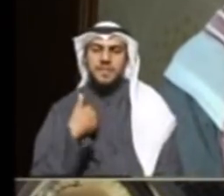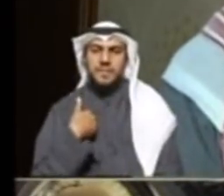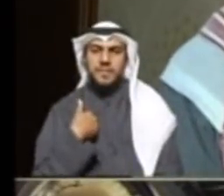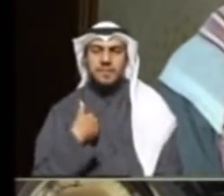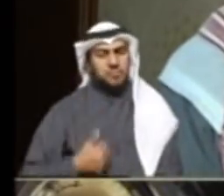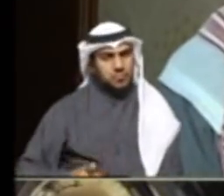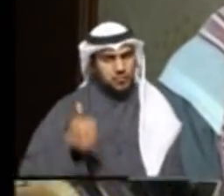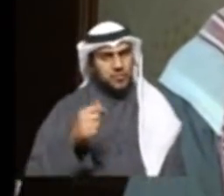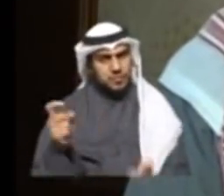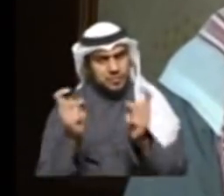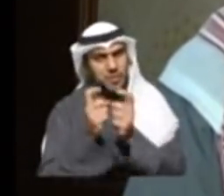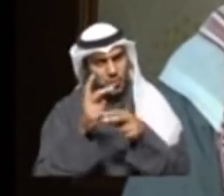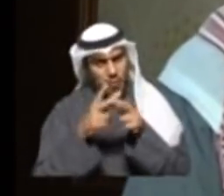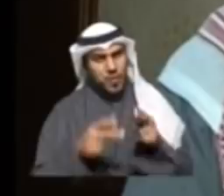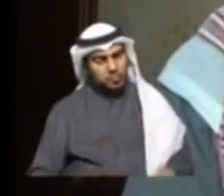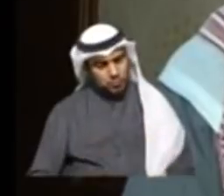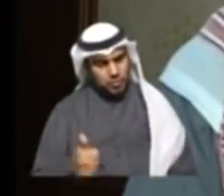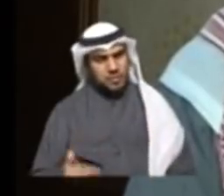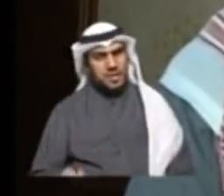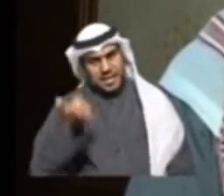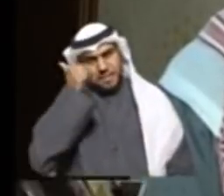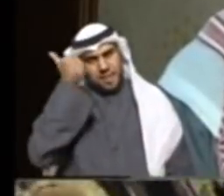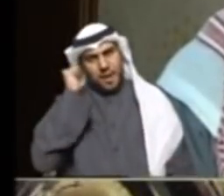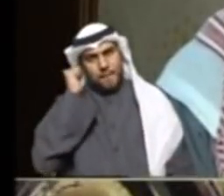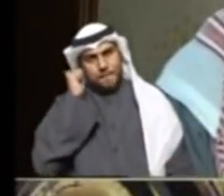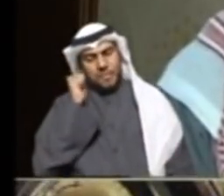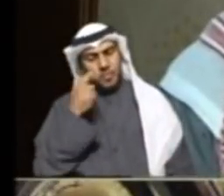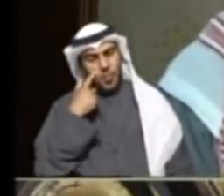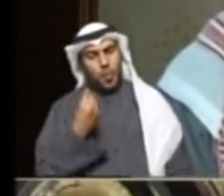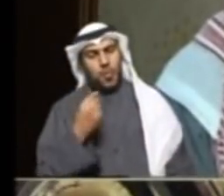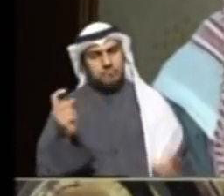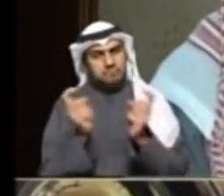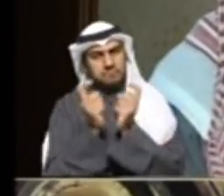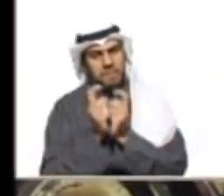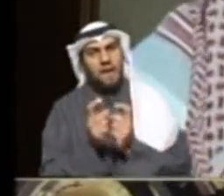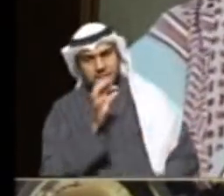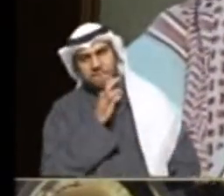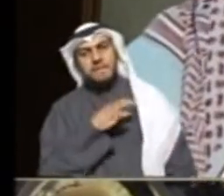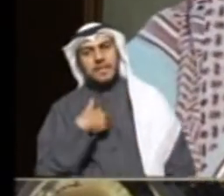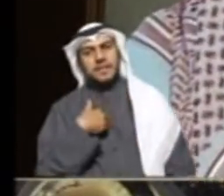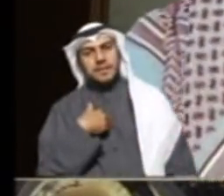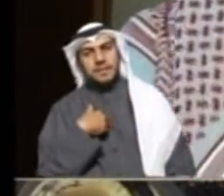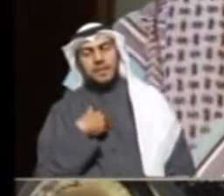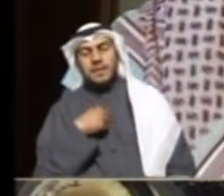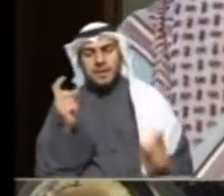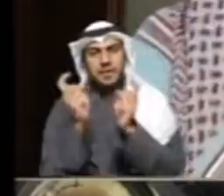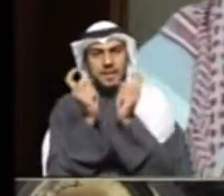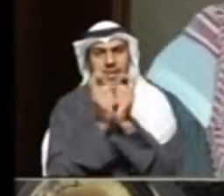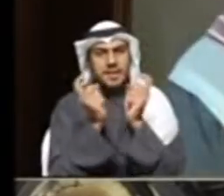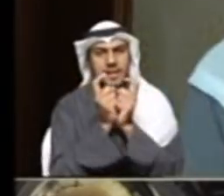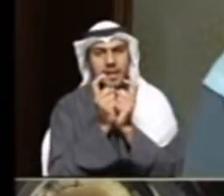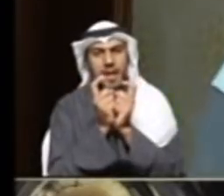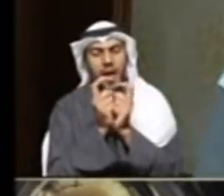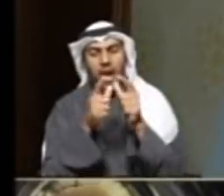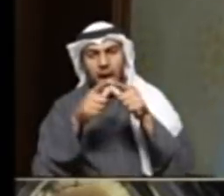صارت لنا فرصة نلعب ضد منتخب الكويت أول أمس، كانت مباراة طيبة استفاد منها الفريقين. طبعا كأس الخليج، دورة